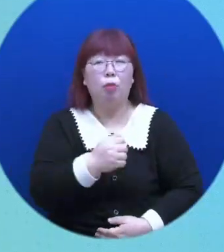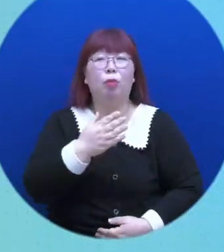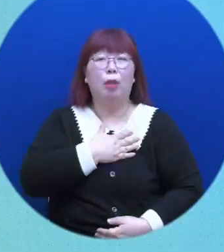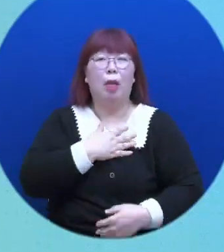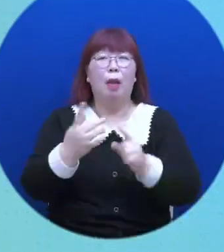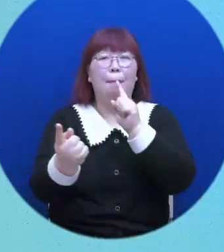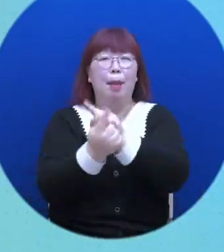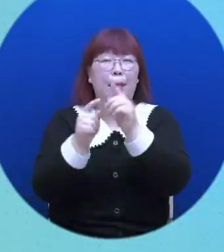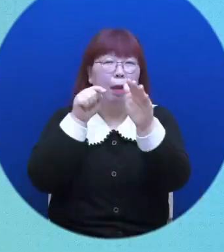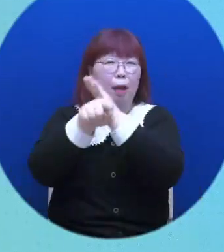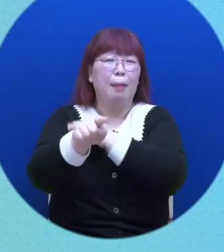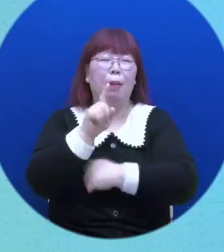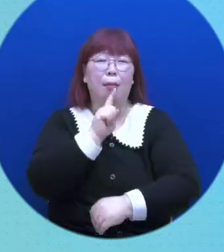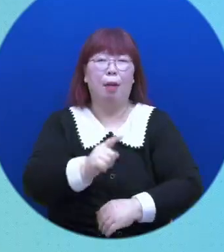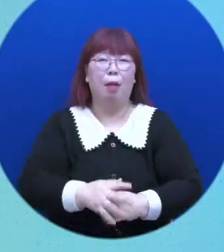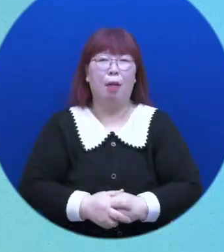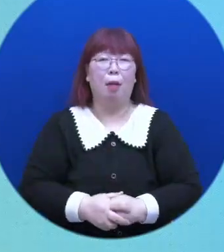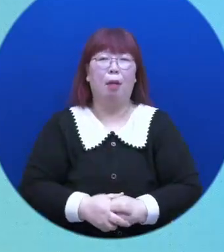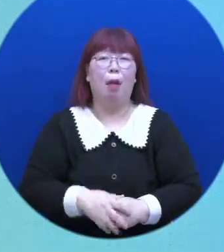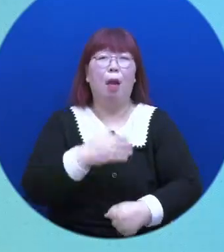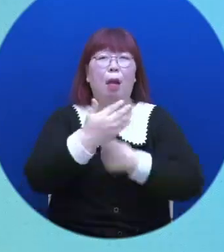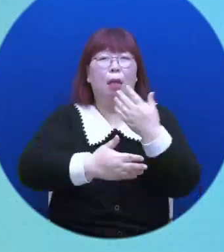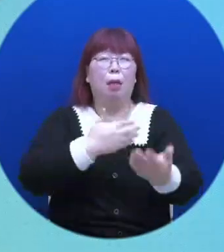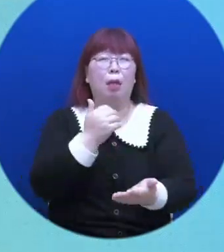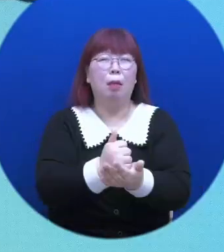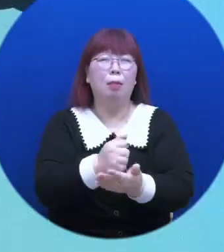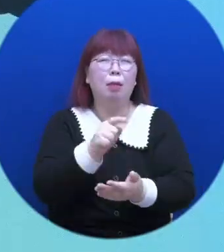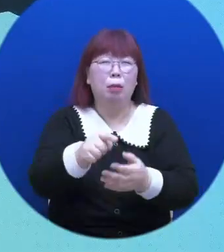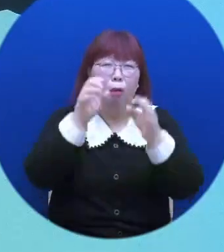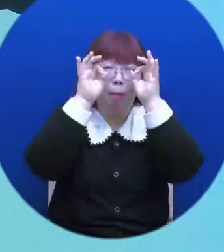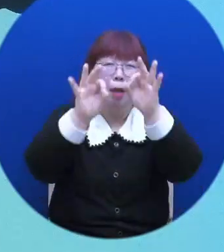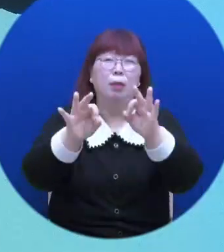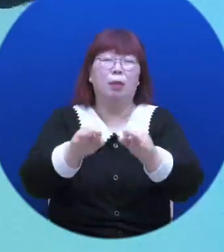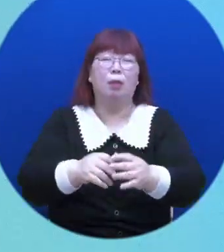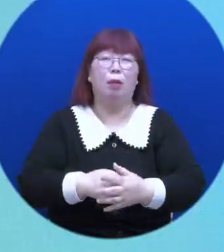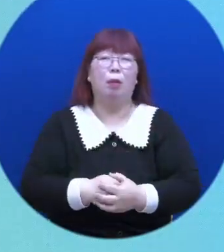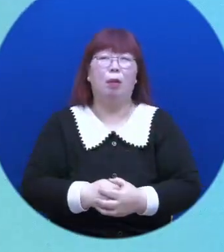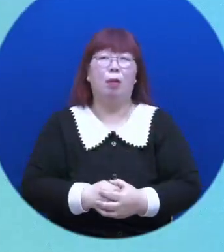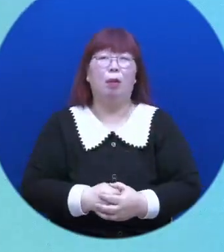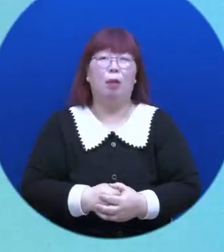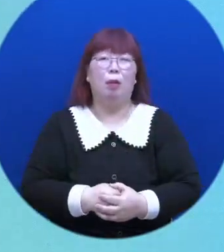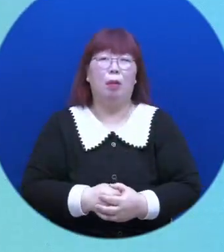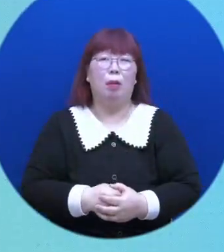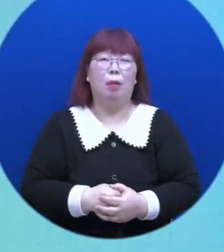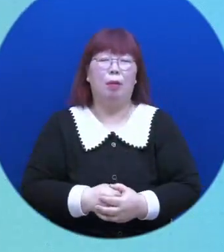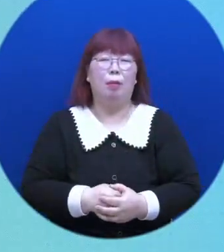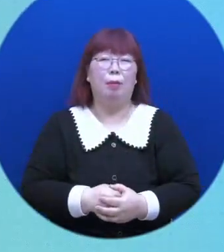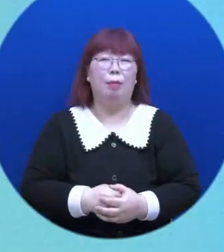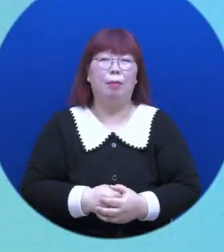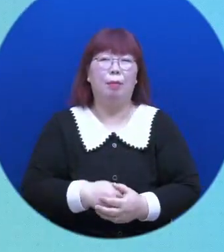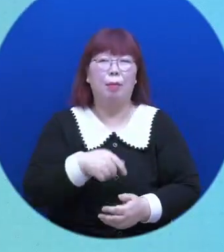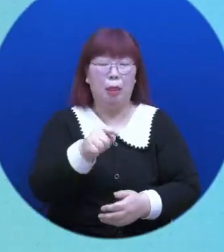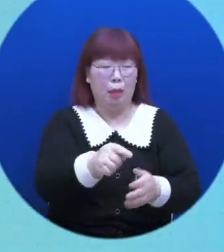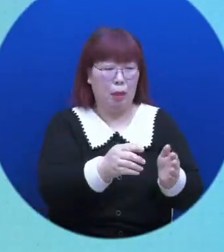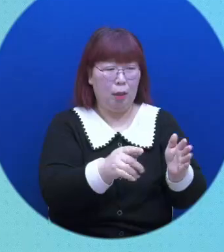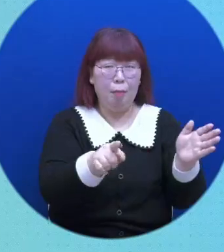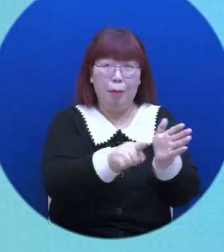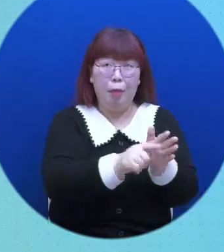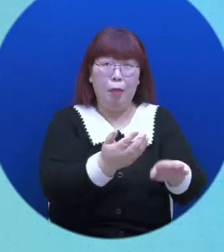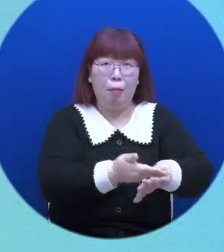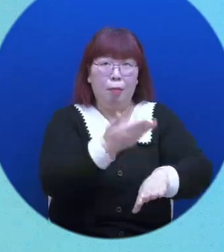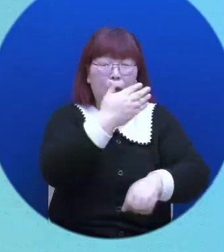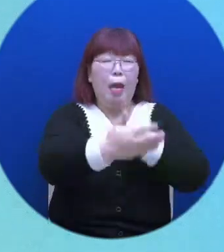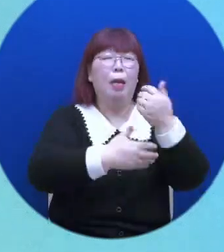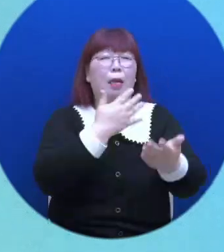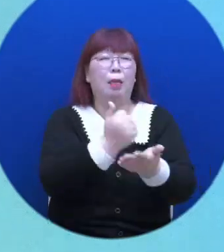믿음의 고백이었지 않습니까? 하나님은 그걸 본 거예요. 그리고 그 믿음 위에 하나님이